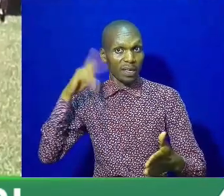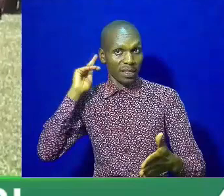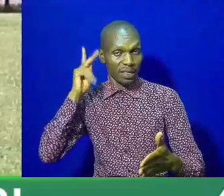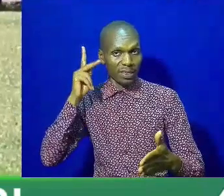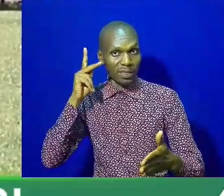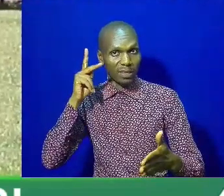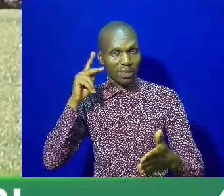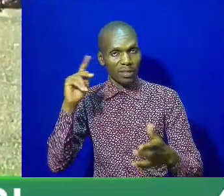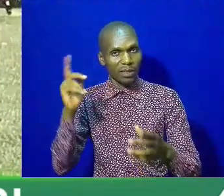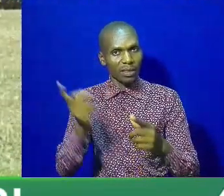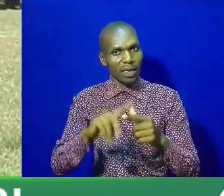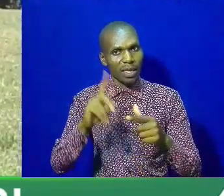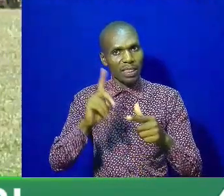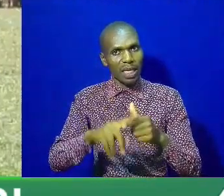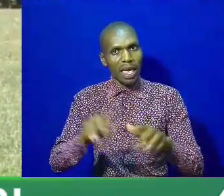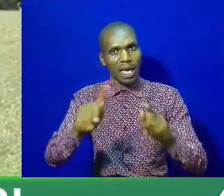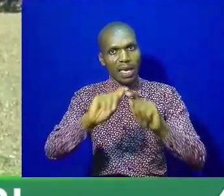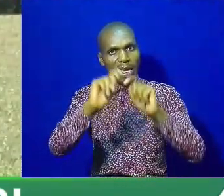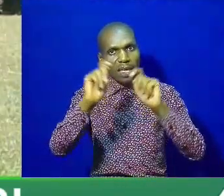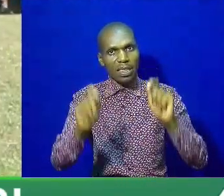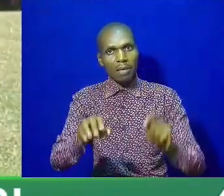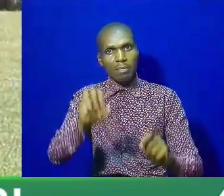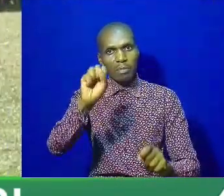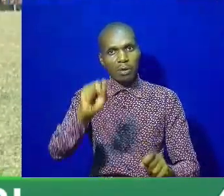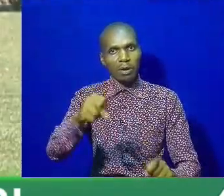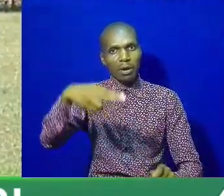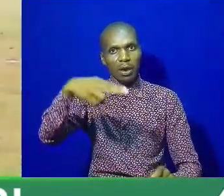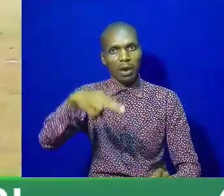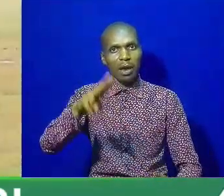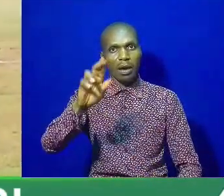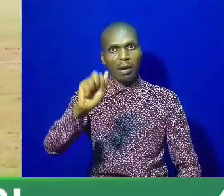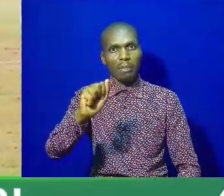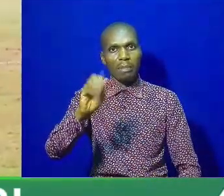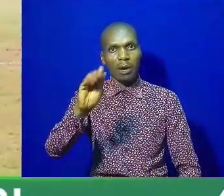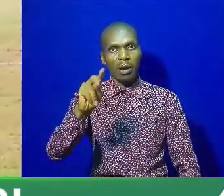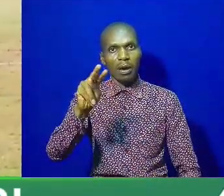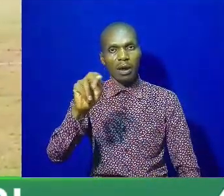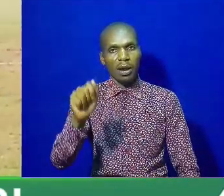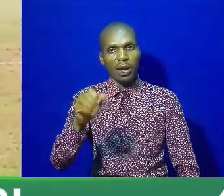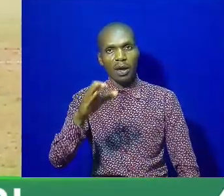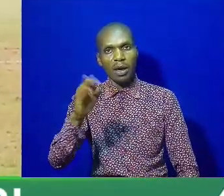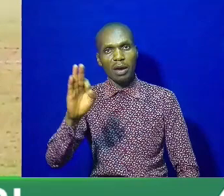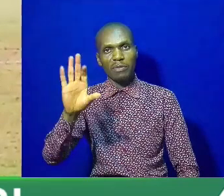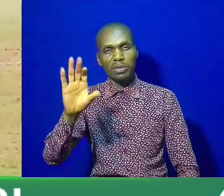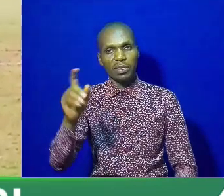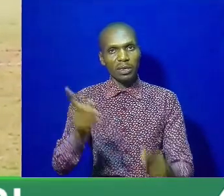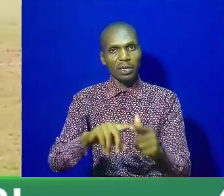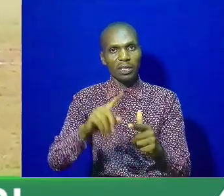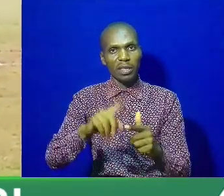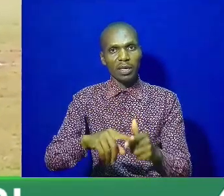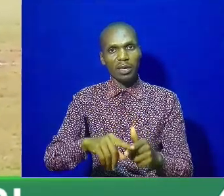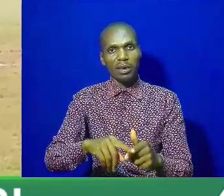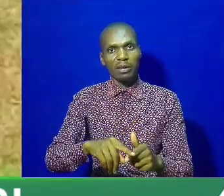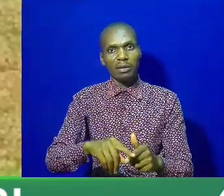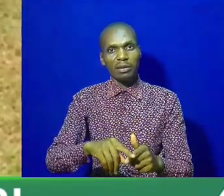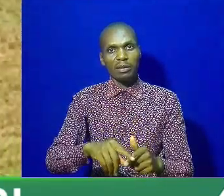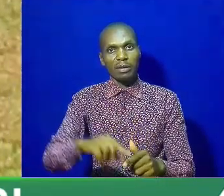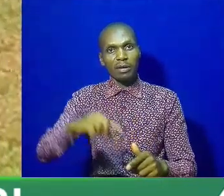Stadium. Yeni goye rereta chitimu chia Shabana FC na Gusii FC kogosole mina novia inka isiko yoro wangoru wa